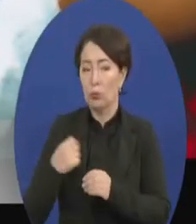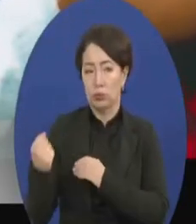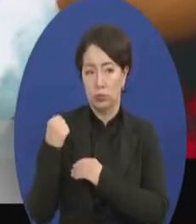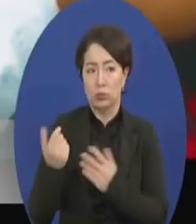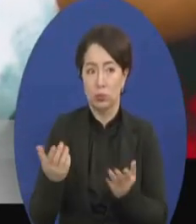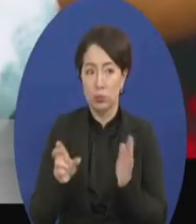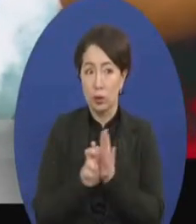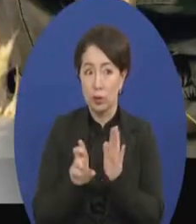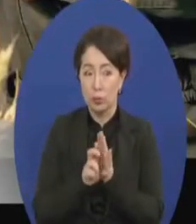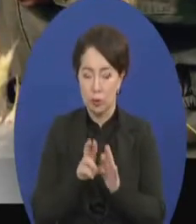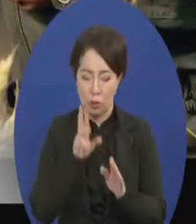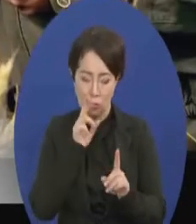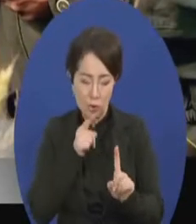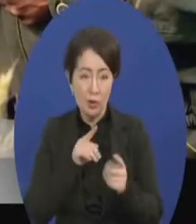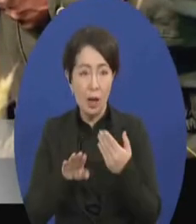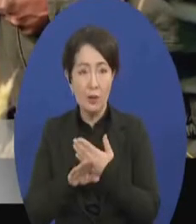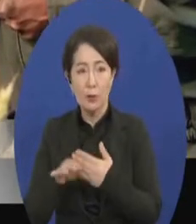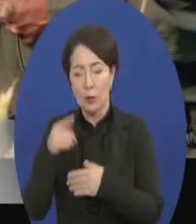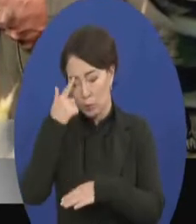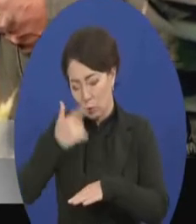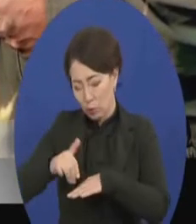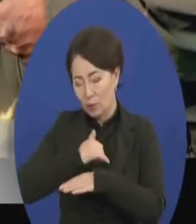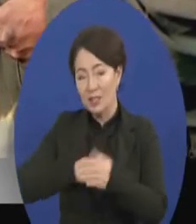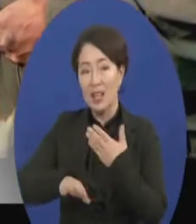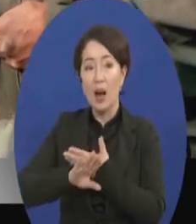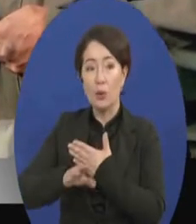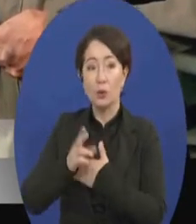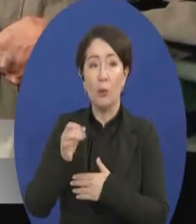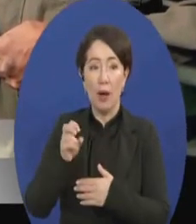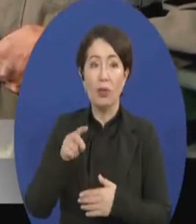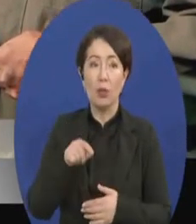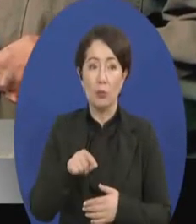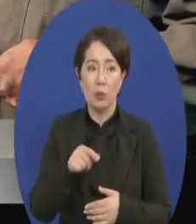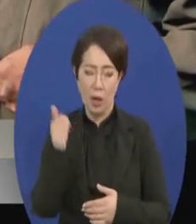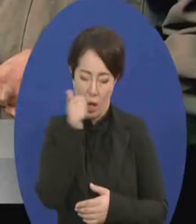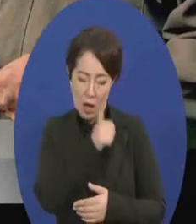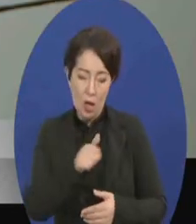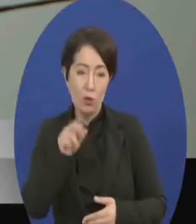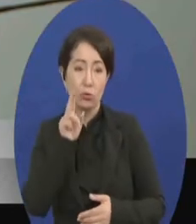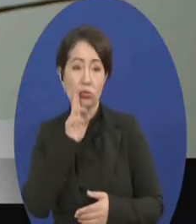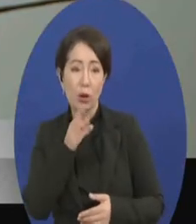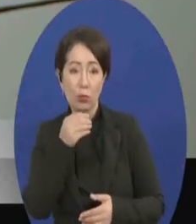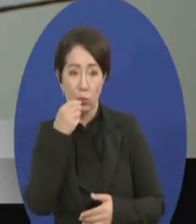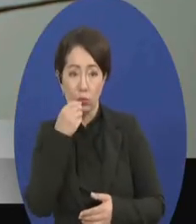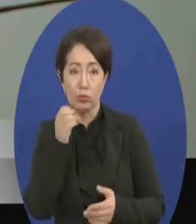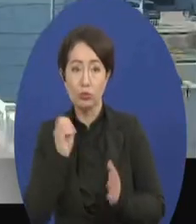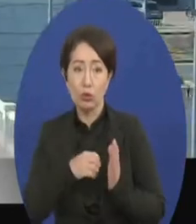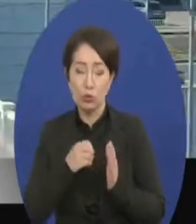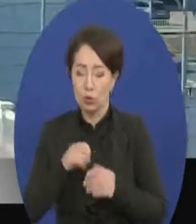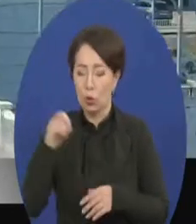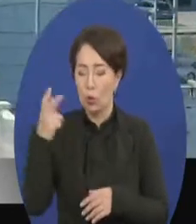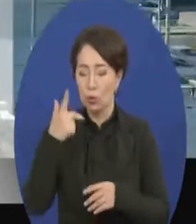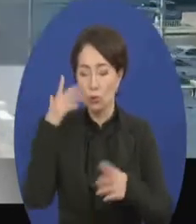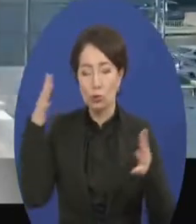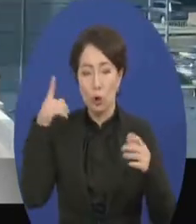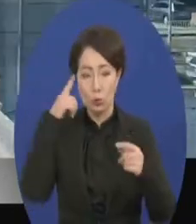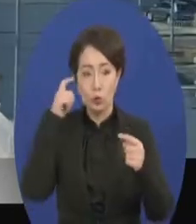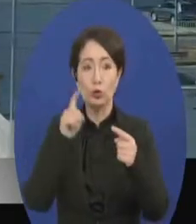Хүнсний аюулгүй байдал гэдэг бол улсын аюулгүй байдал. Эрүүл хүнс бидний хэрэгтэй хэрэгтэй. Энэ бол 3 дахь том